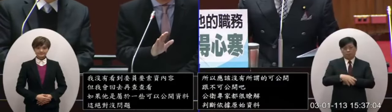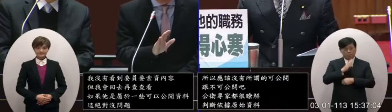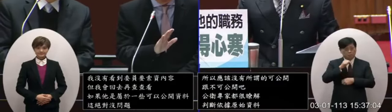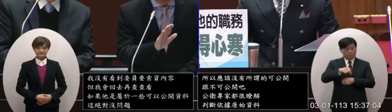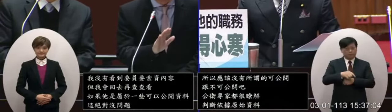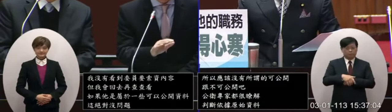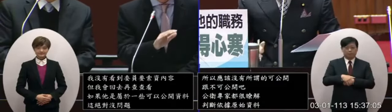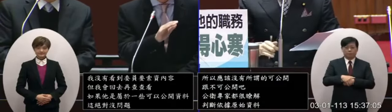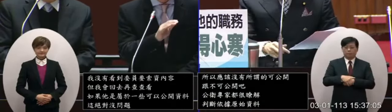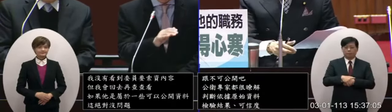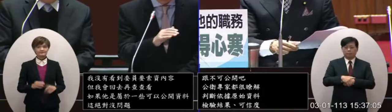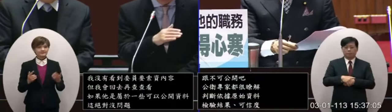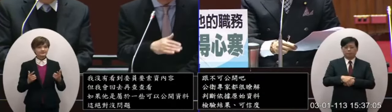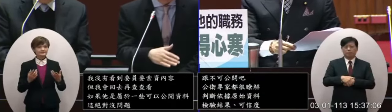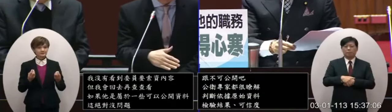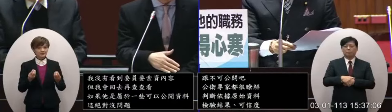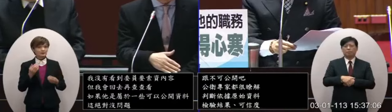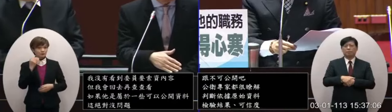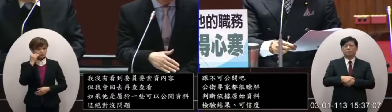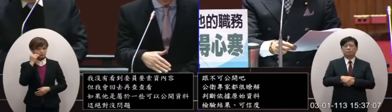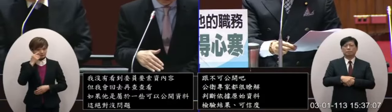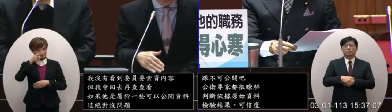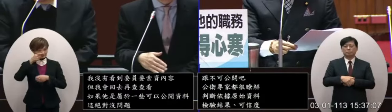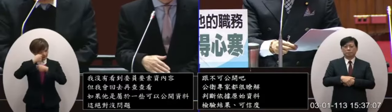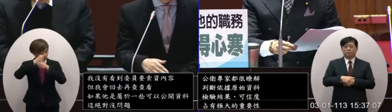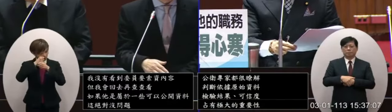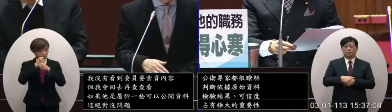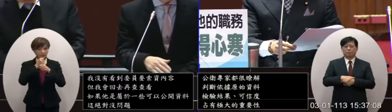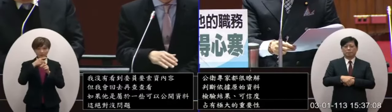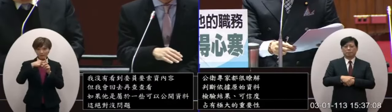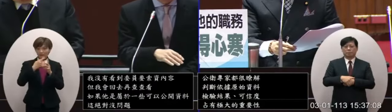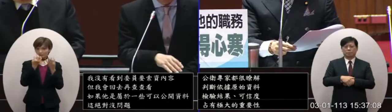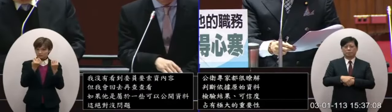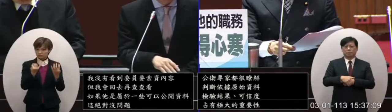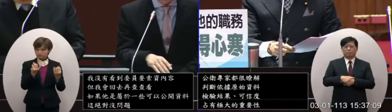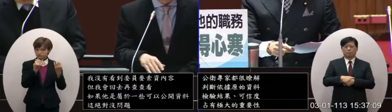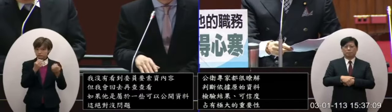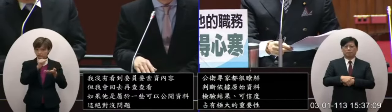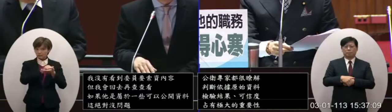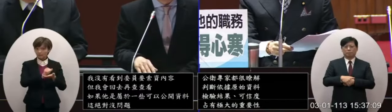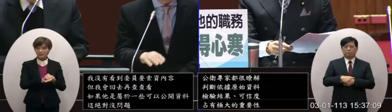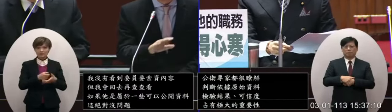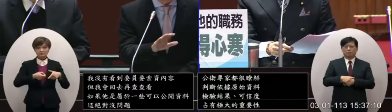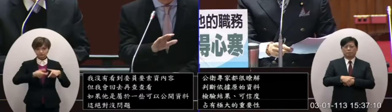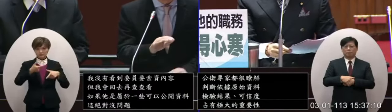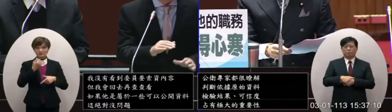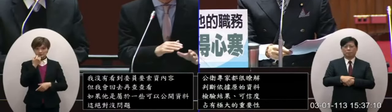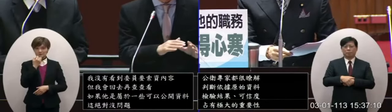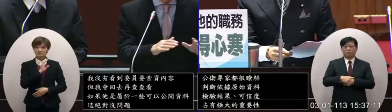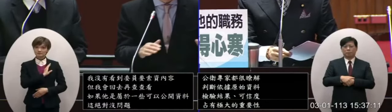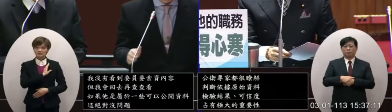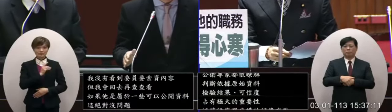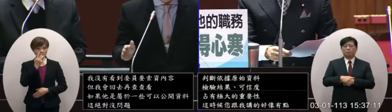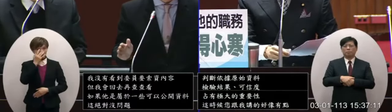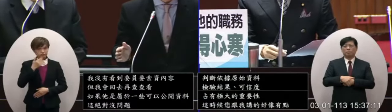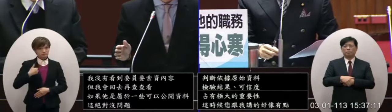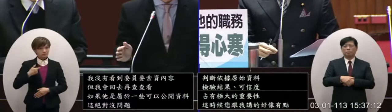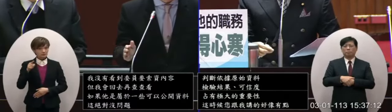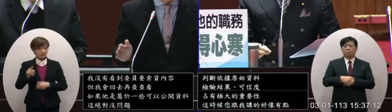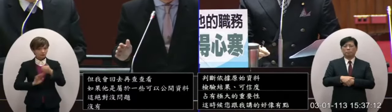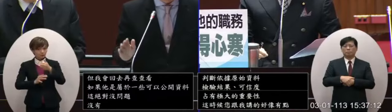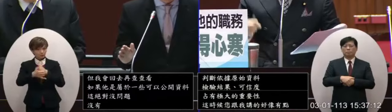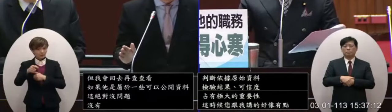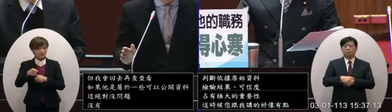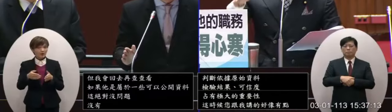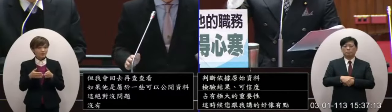是这样吗？ 没有，如果是检验的数据的话，那的确是可以公开，但是我不知道委员要的数据